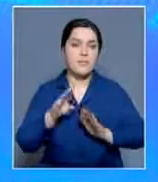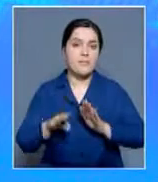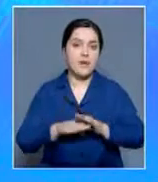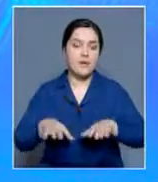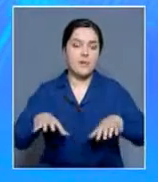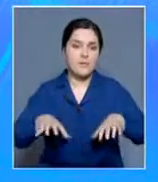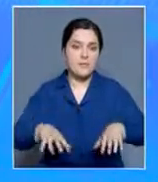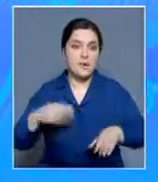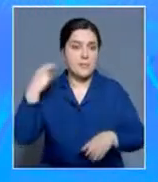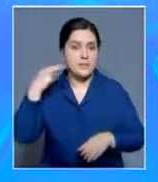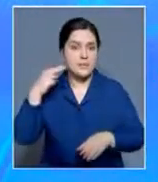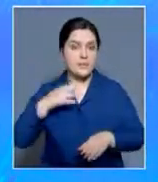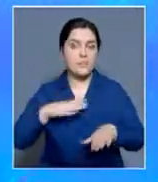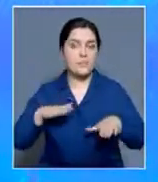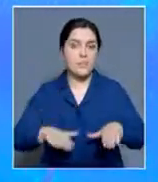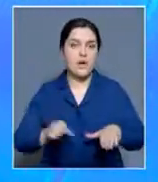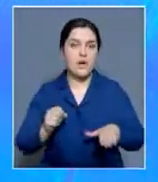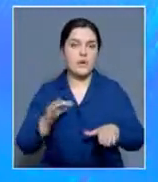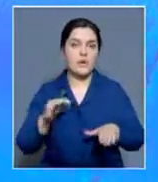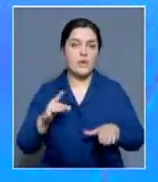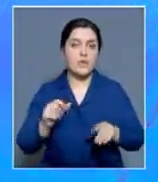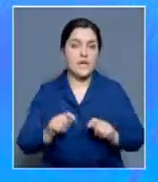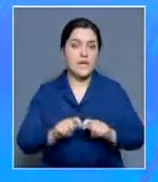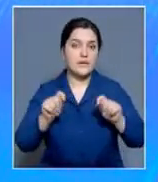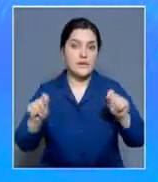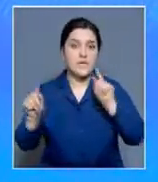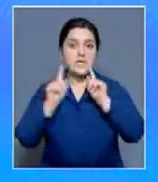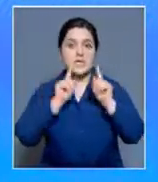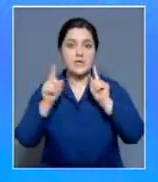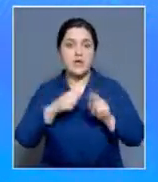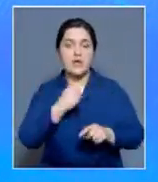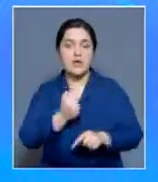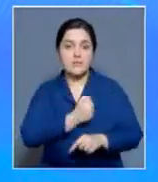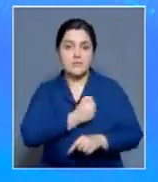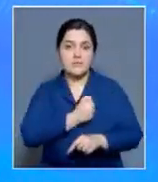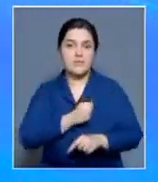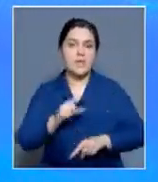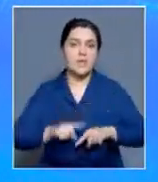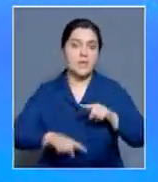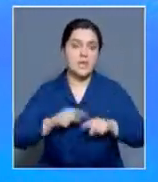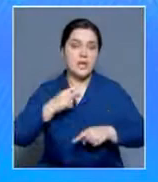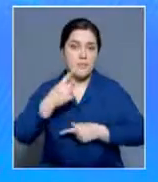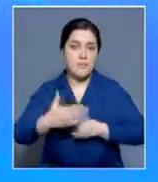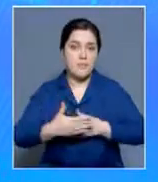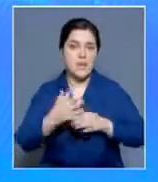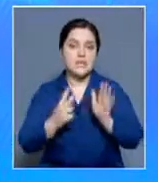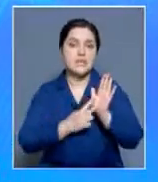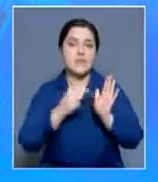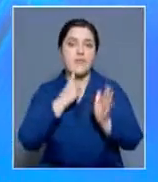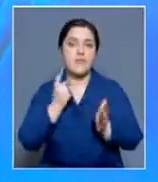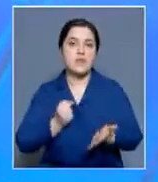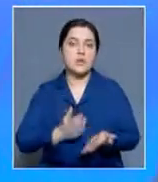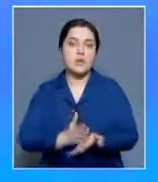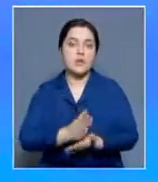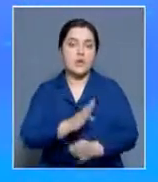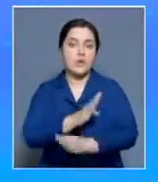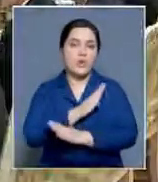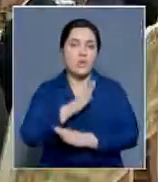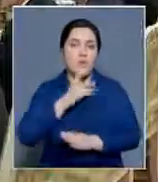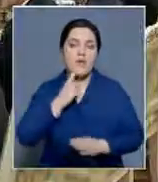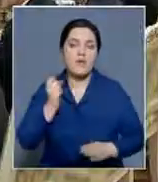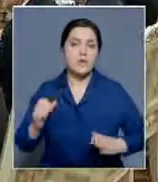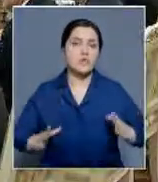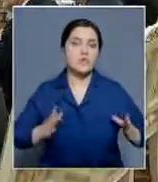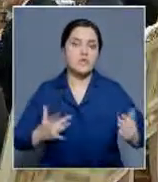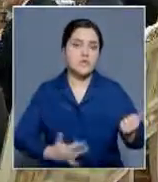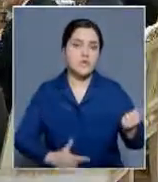главы государства прошло в Ахорде. Открывая заседание, президент выразил соболезнования родным и близким семи военнослужащих, погибших в ходе военных учений в Жамбылской